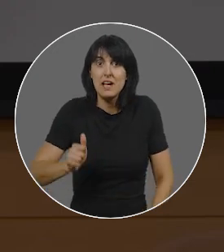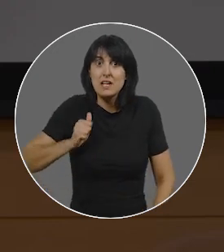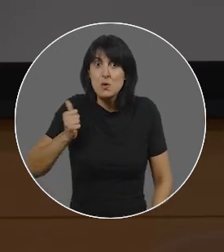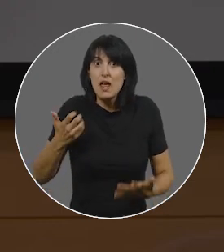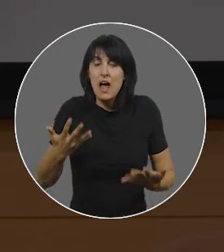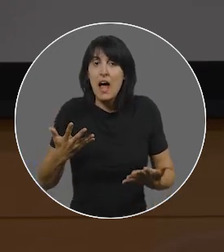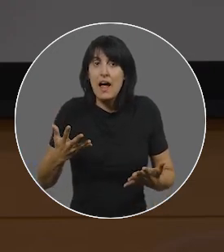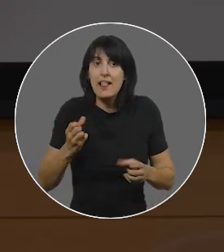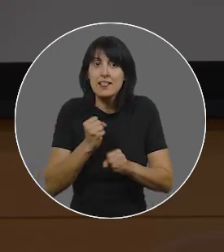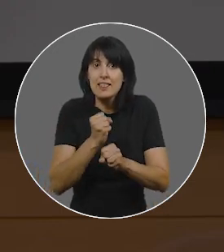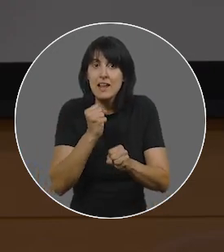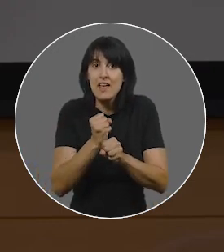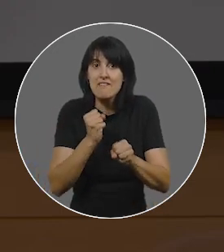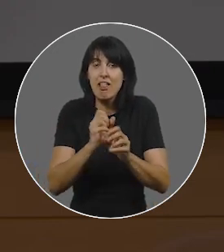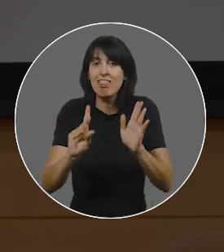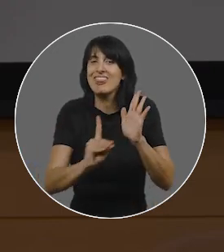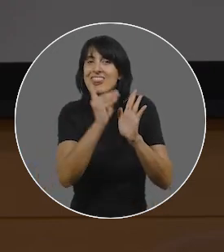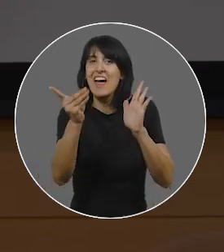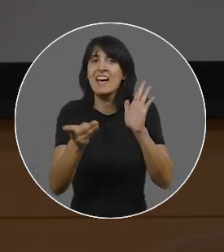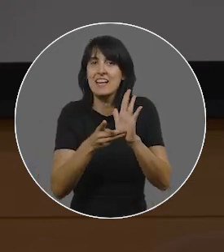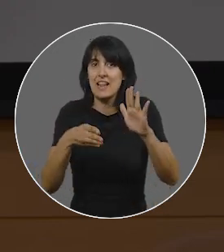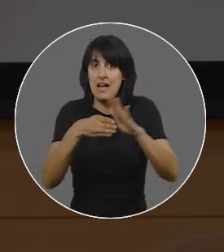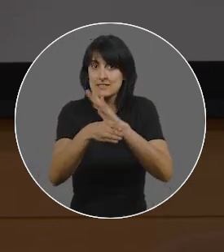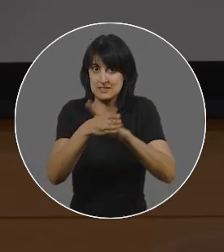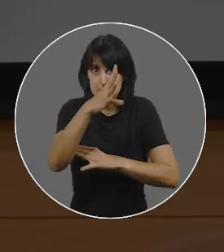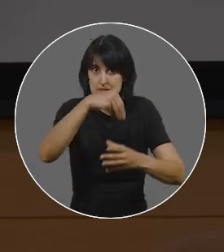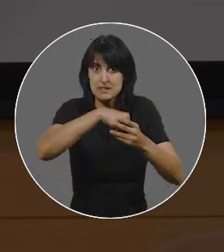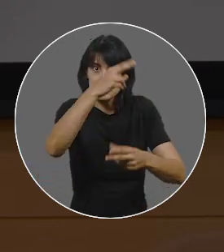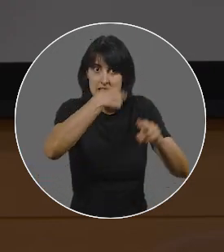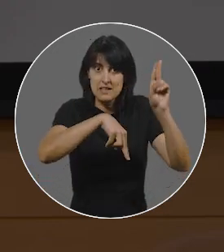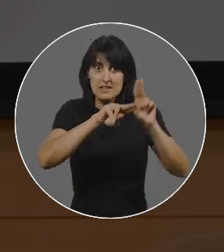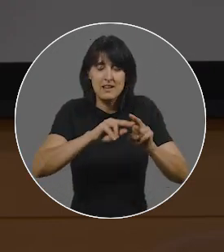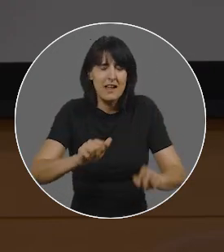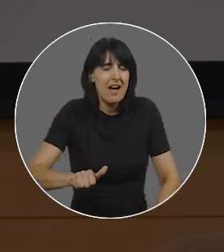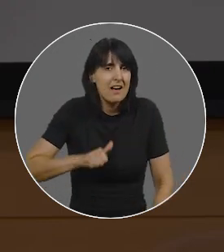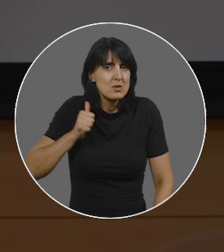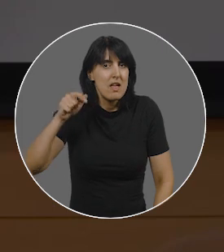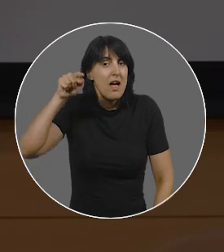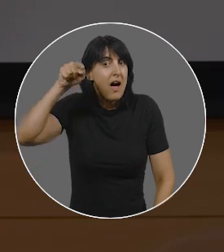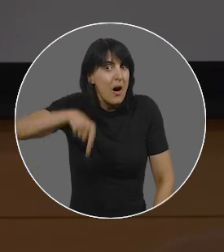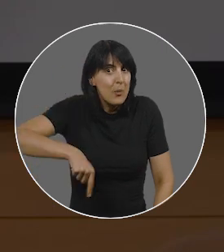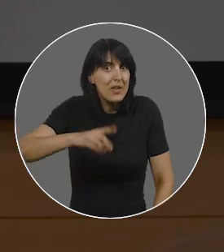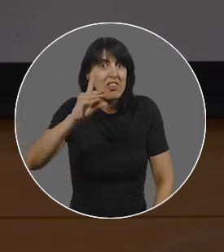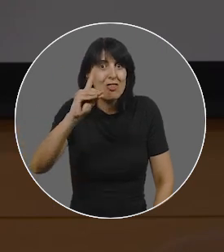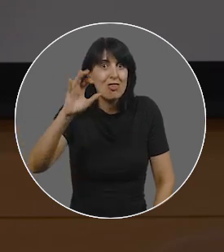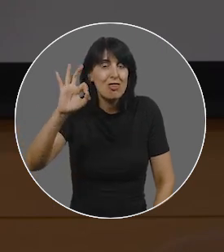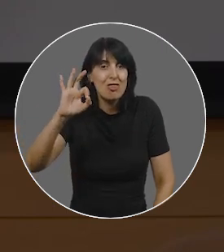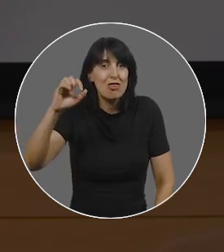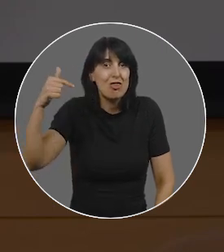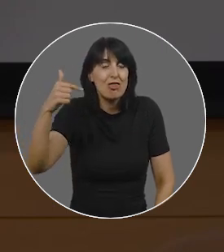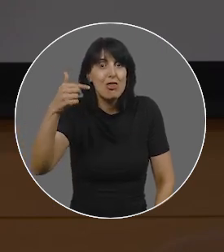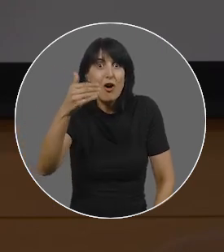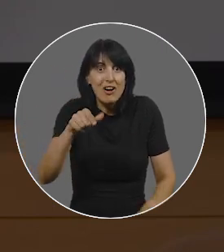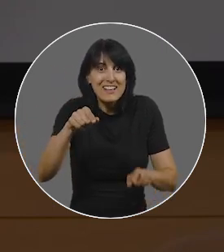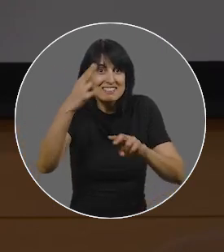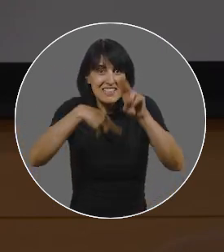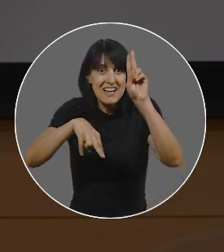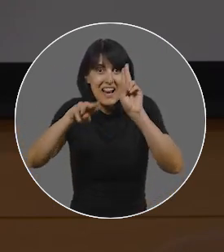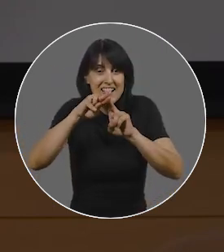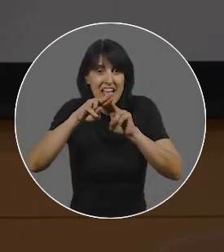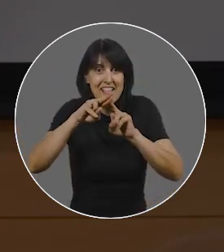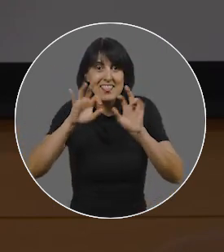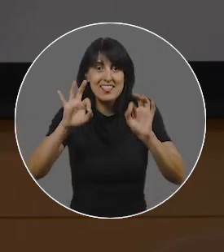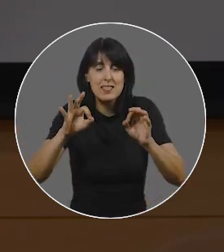nosaltres estem treballant el decret d'accessibilitat a la Generalitat. I justament avui s'ha publicat al Diari Oficial de la Generalitat